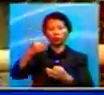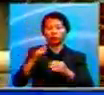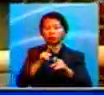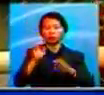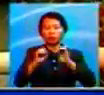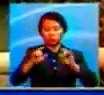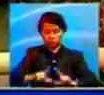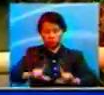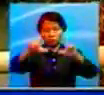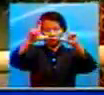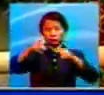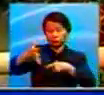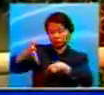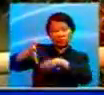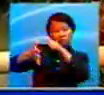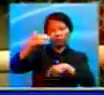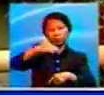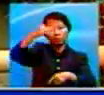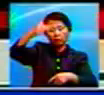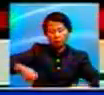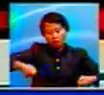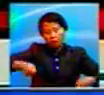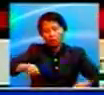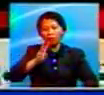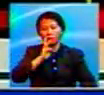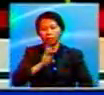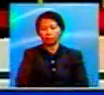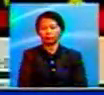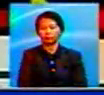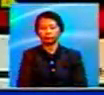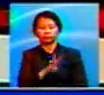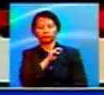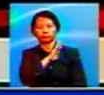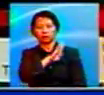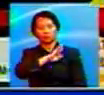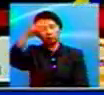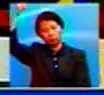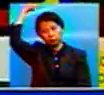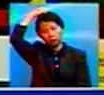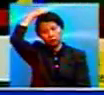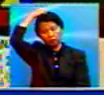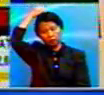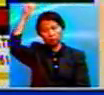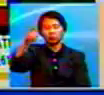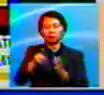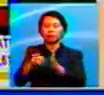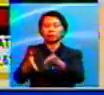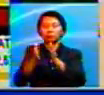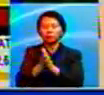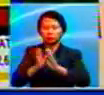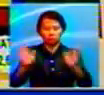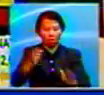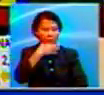kemudahan lift yang lima tingkat dan terpaksa memikul air daripada bawah. Justru Menteri Besar Selangor Tan Sri Abdul Khalid Ibrahim diminta